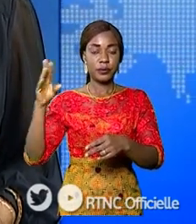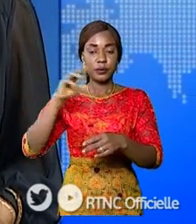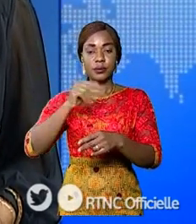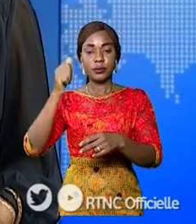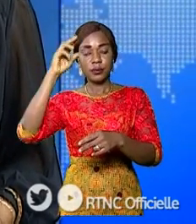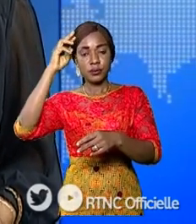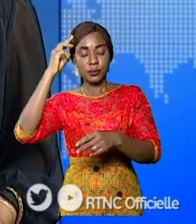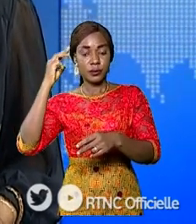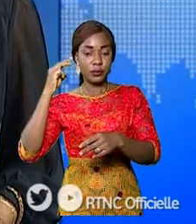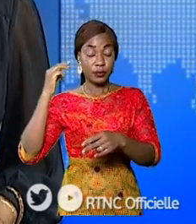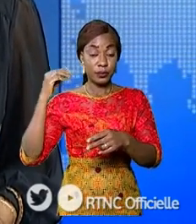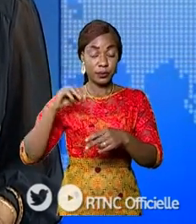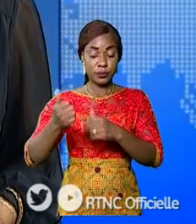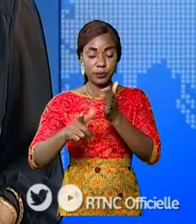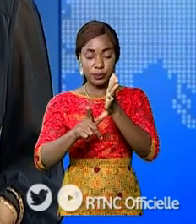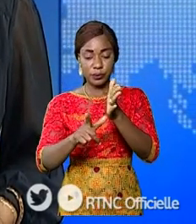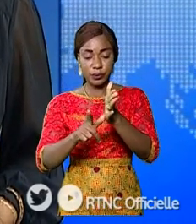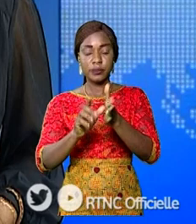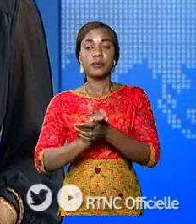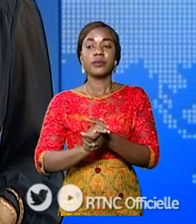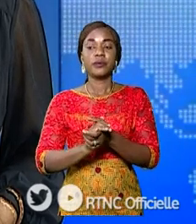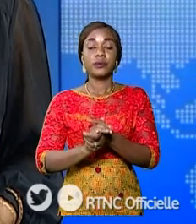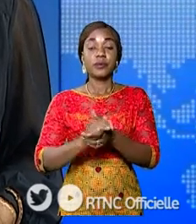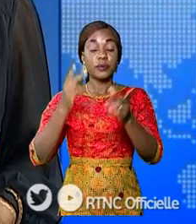et des vice-ministres, vu l'ordonnance numéro